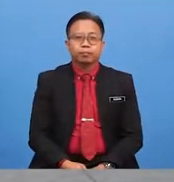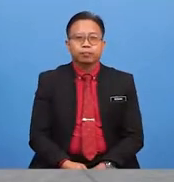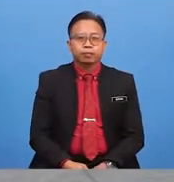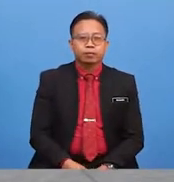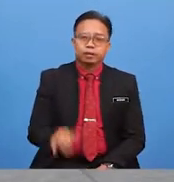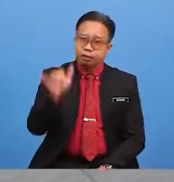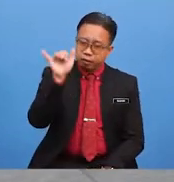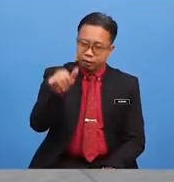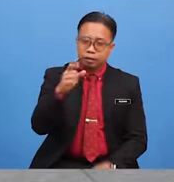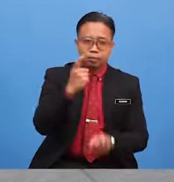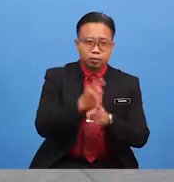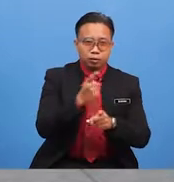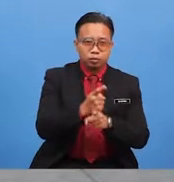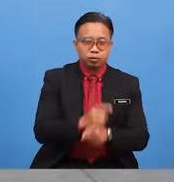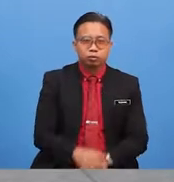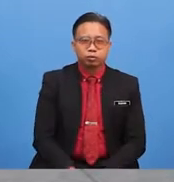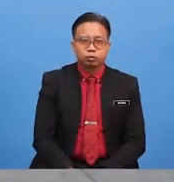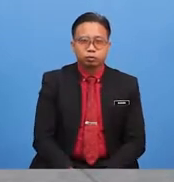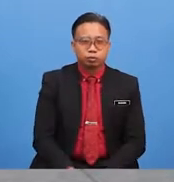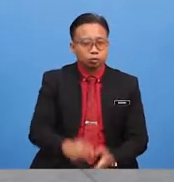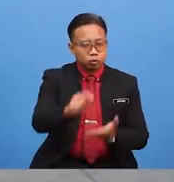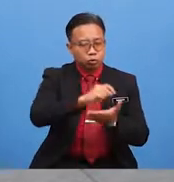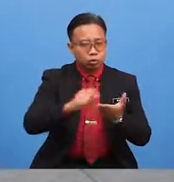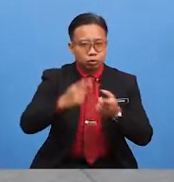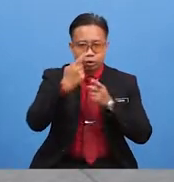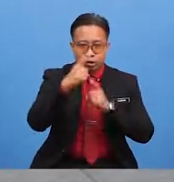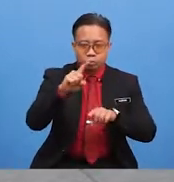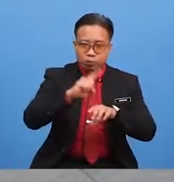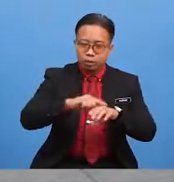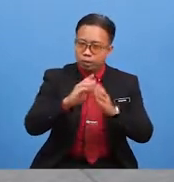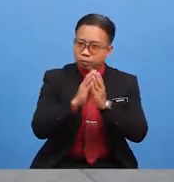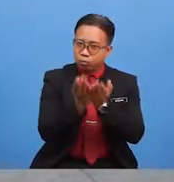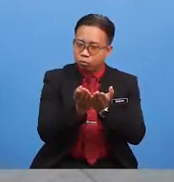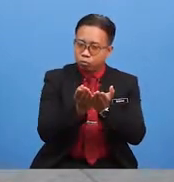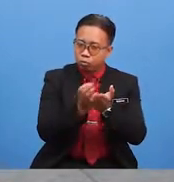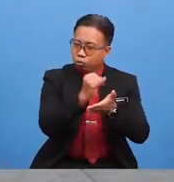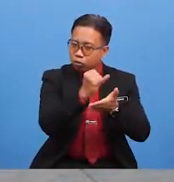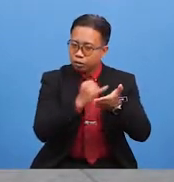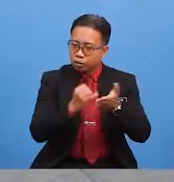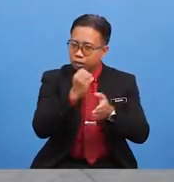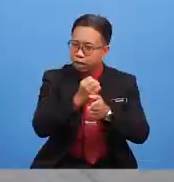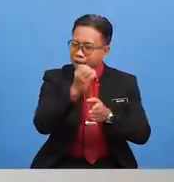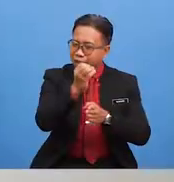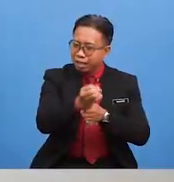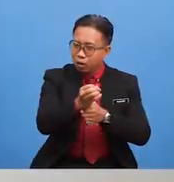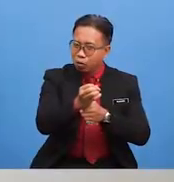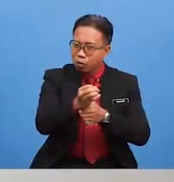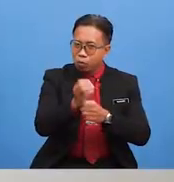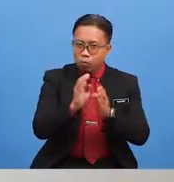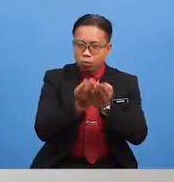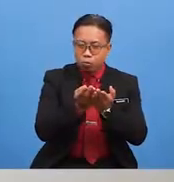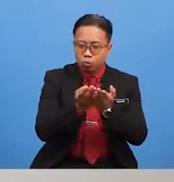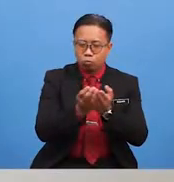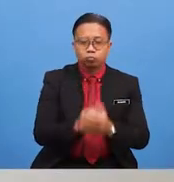Ya, bagus murid-murid. Tuliskan jawapan pada buku lukisan atau buku nota ya.